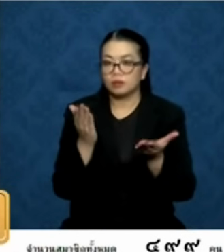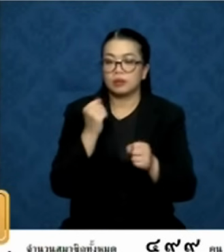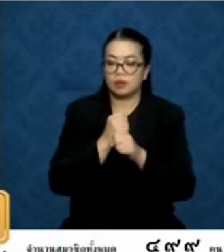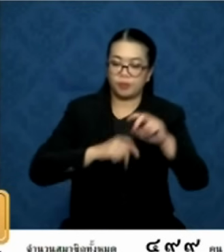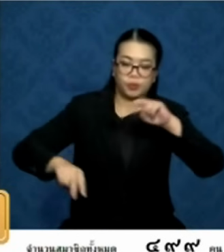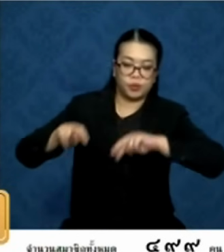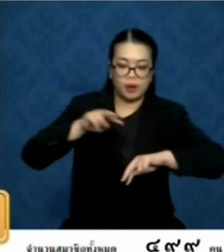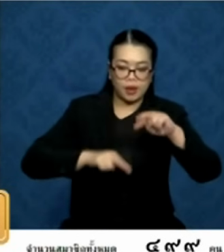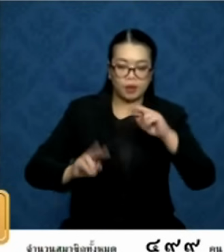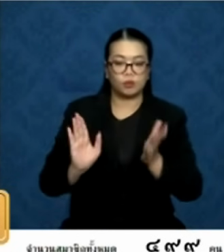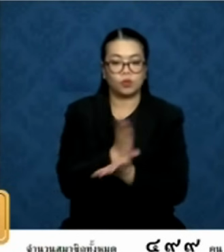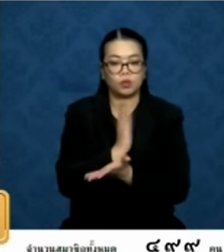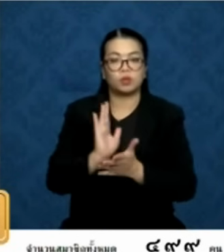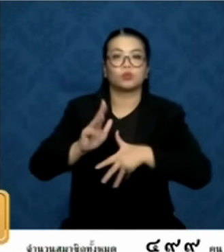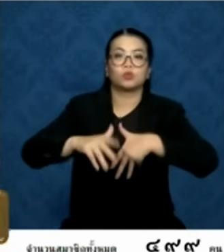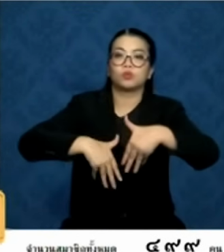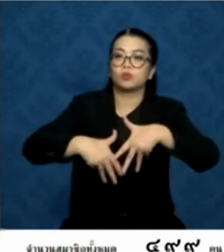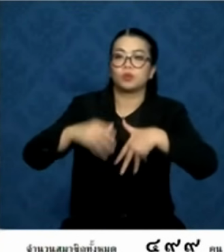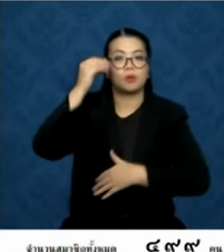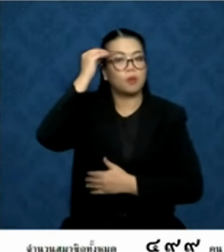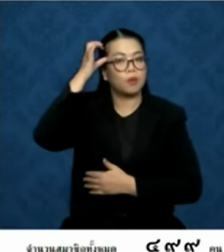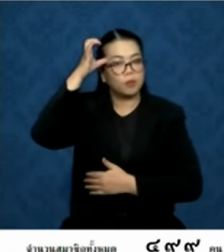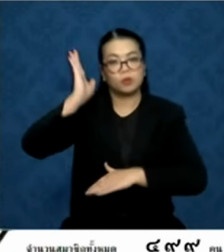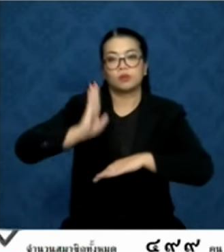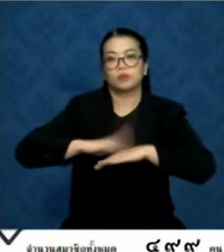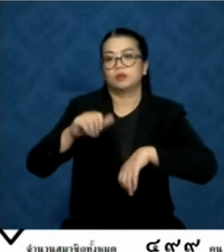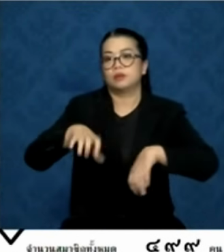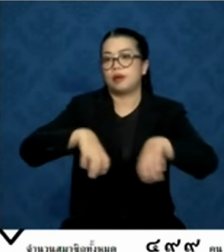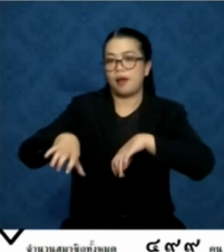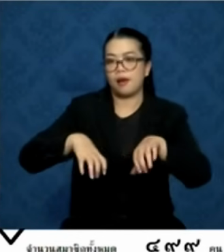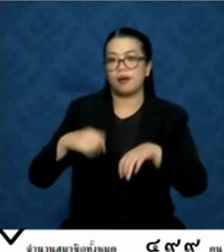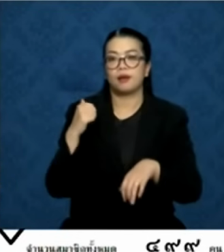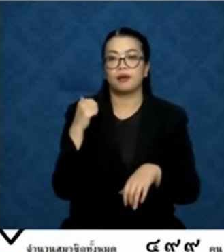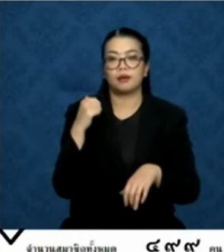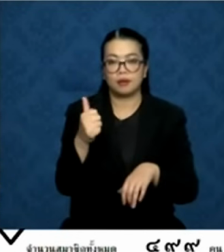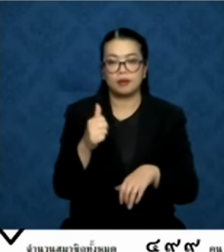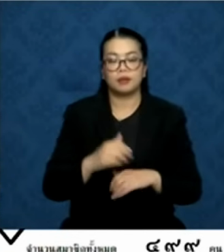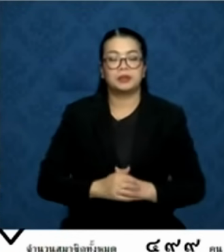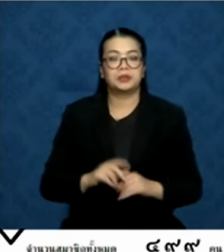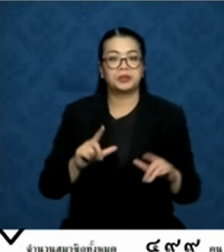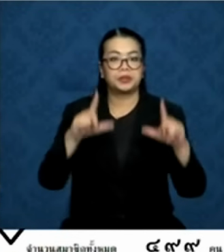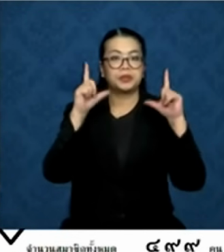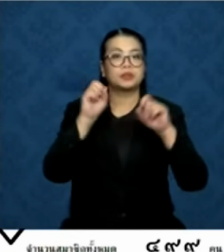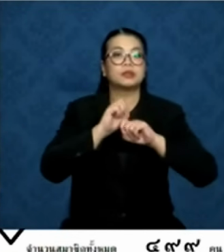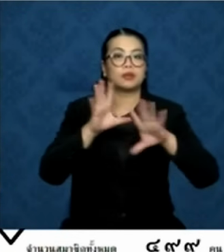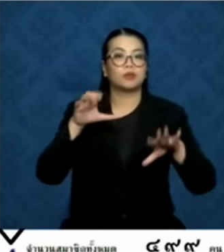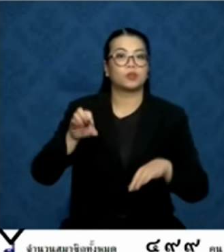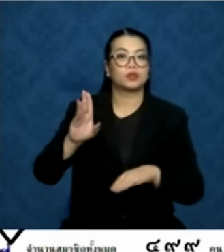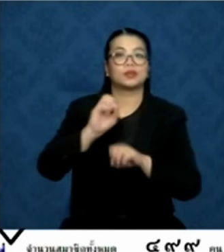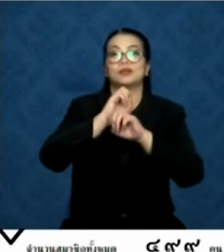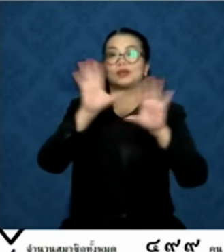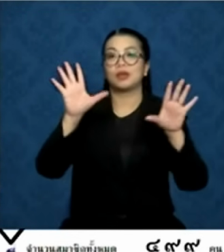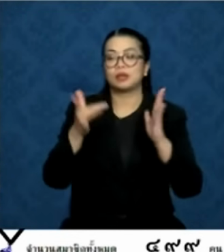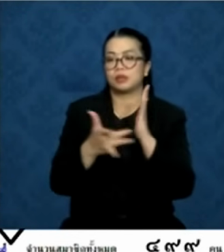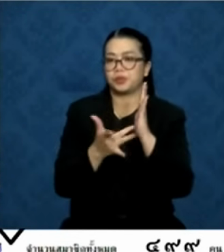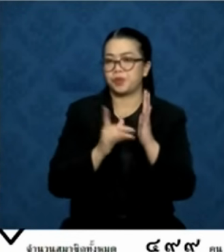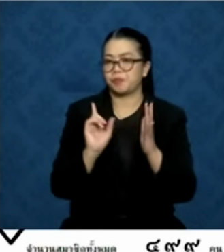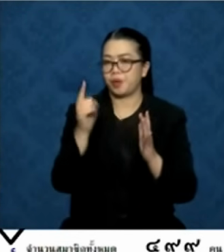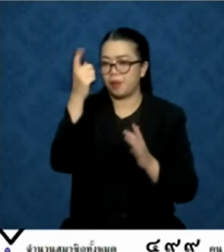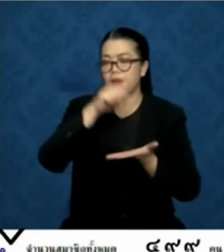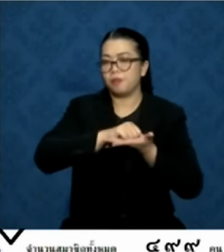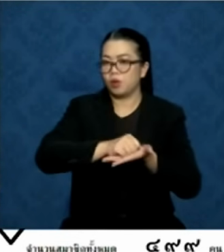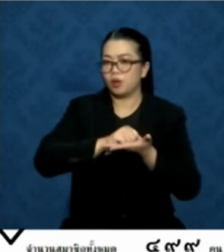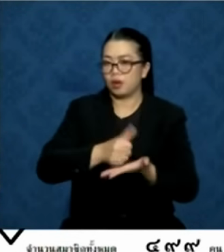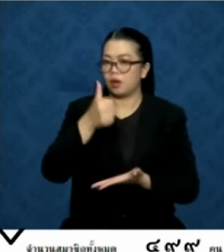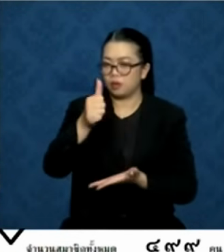การชุมชนที่มีความรู้และทักษะการเป็นผู้ประกอบการที่มีอัตลักษณ์ชัดเจนมีนวัตกรรมในการผลิตและบริการส